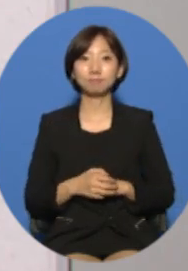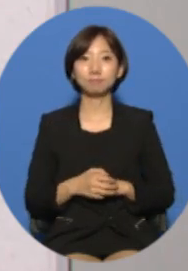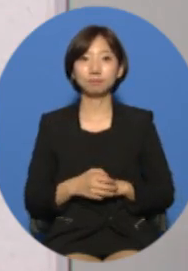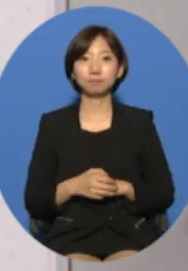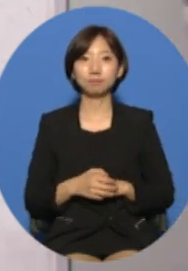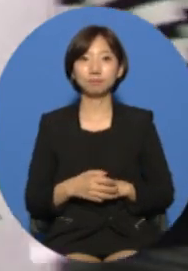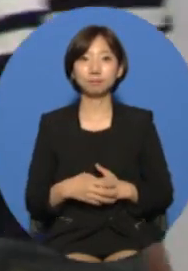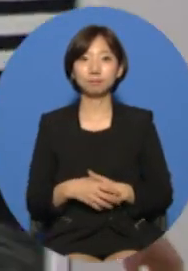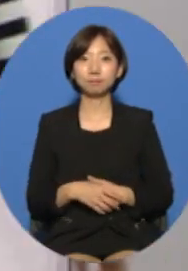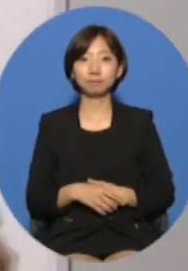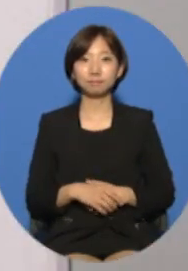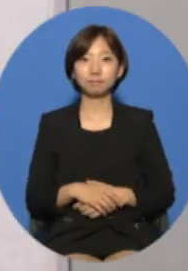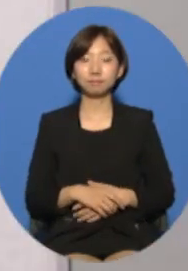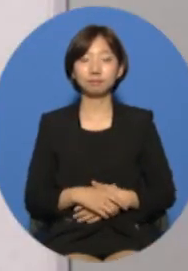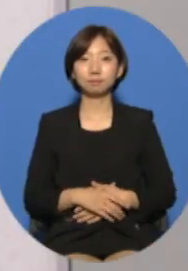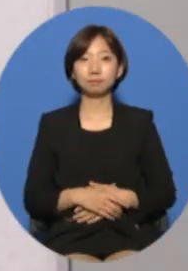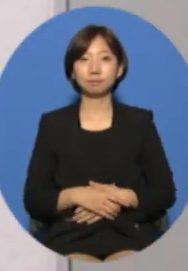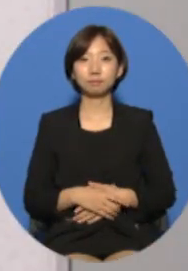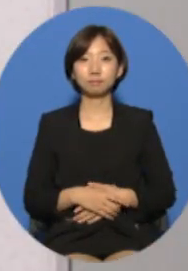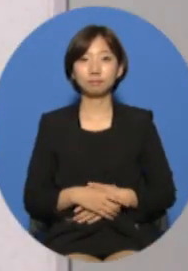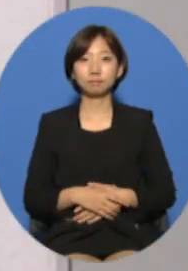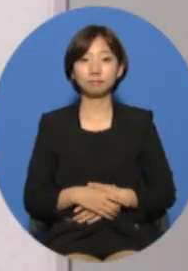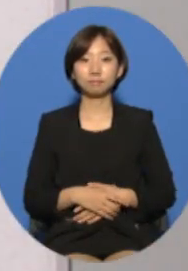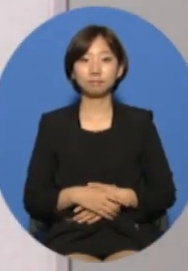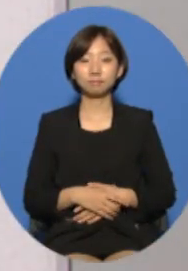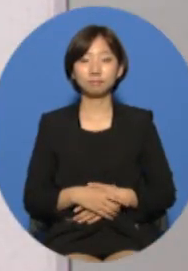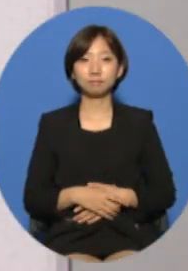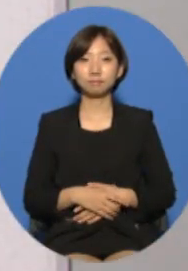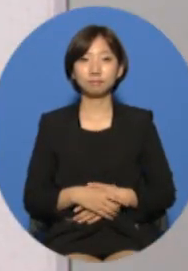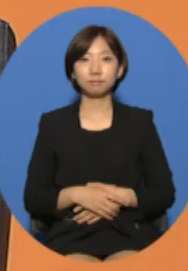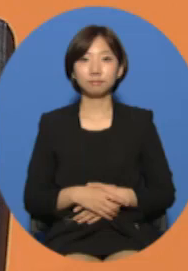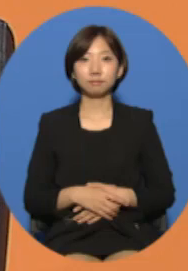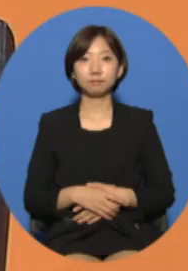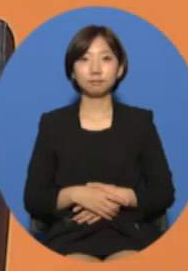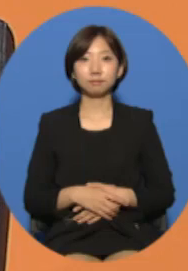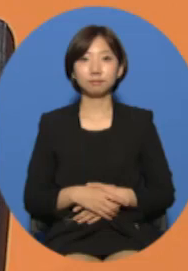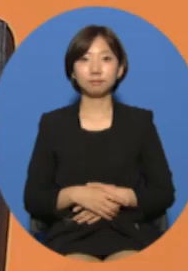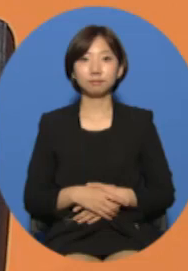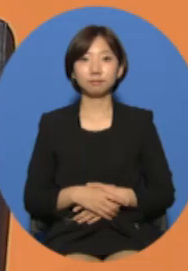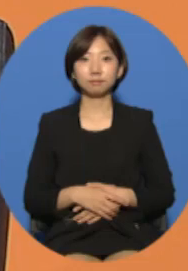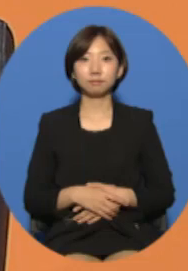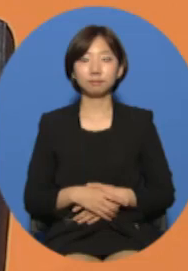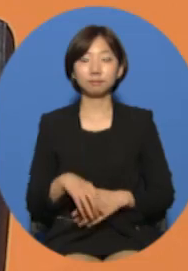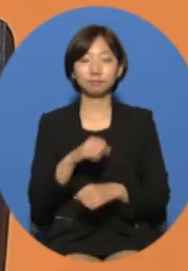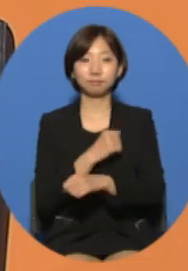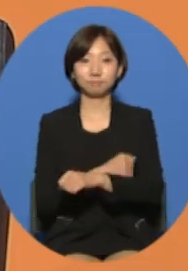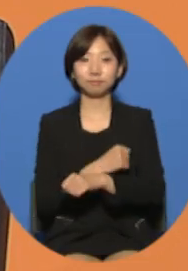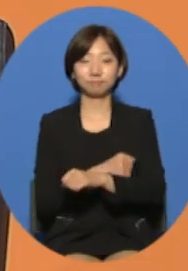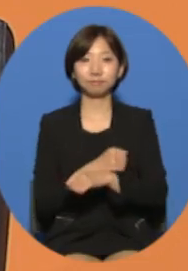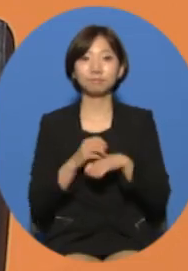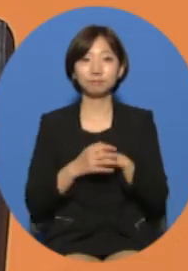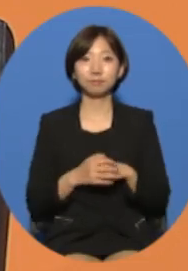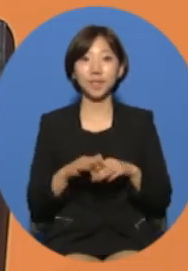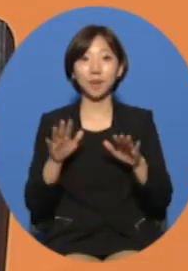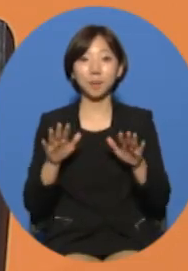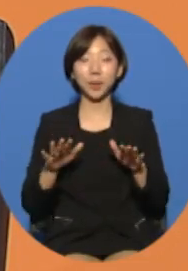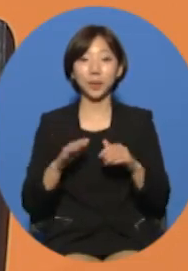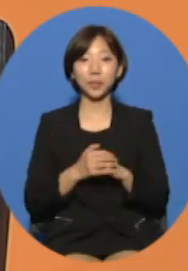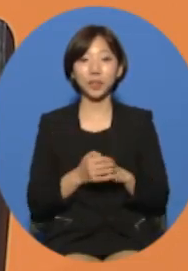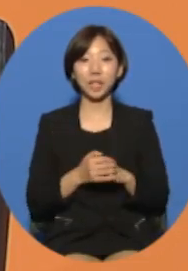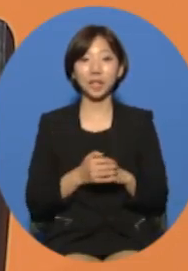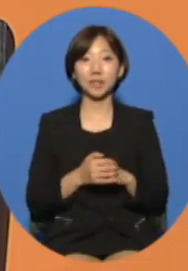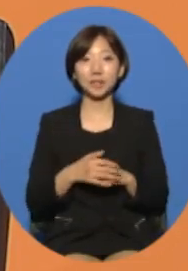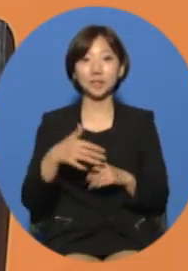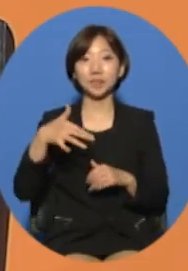수원시 권선구 곡선동 제6투표소에서 노윤주였습니다. 네, 노윤주 리포터 고맙습니다. 자, 이번에는